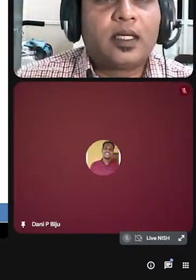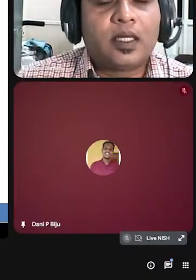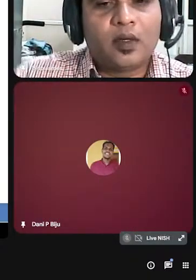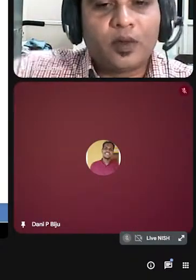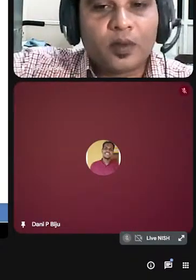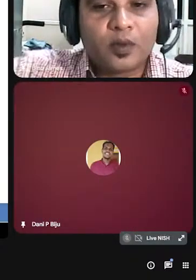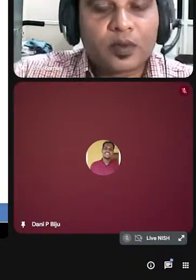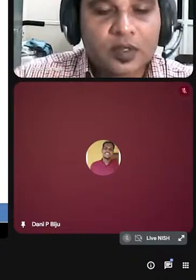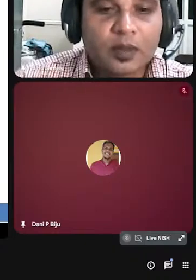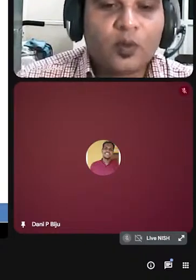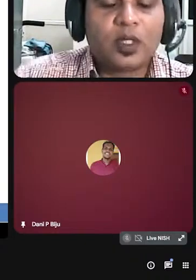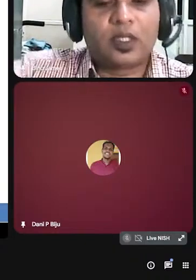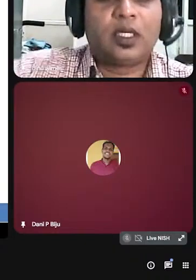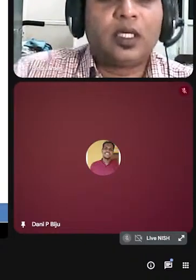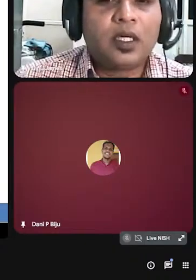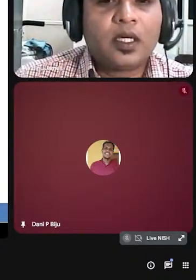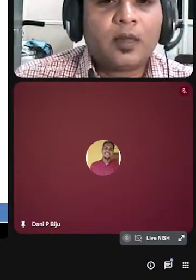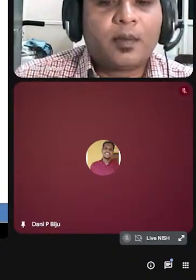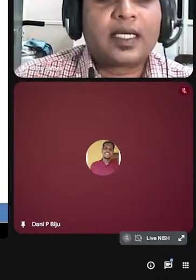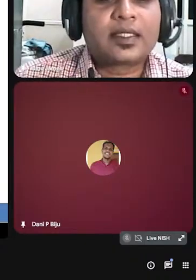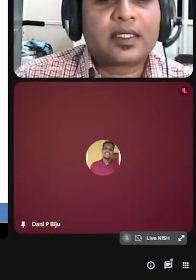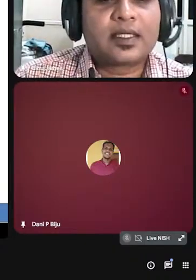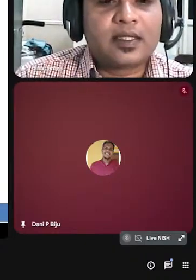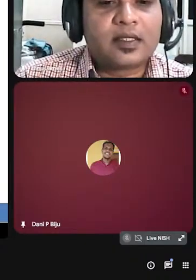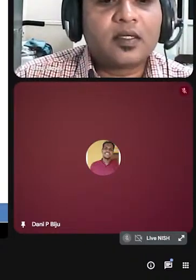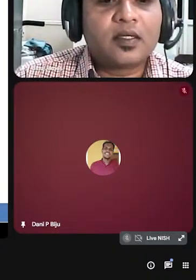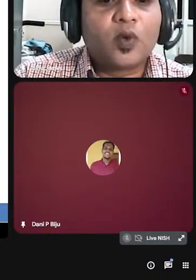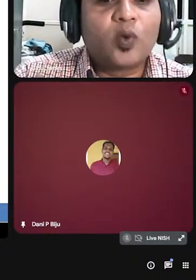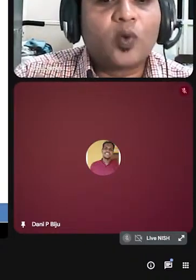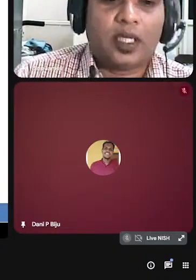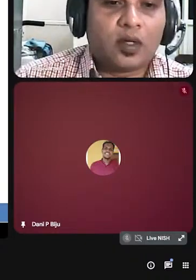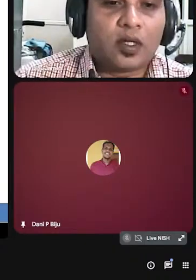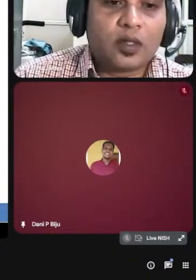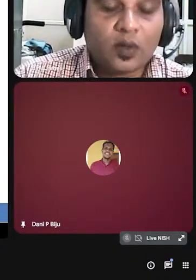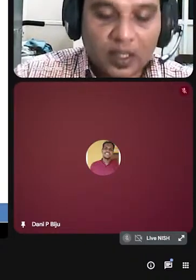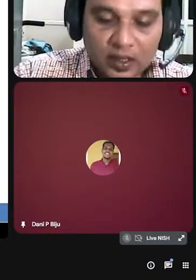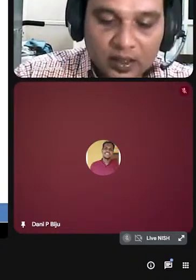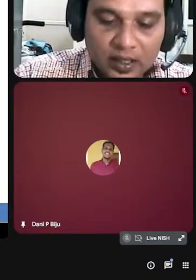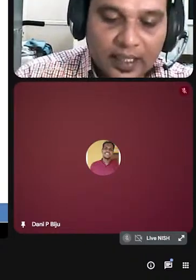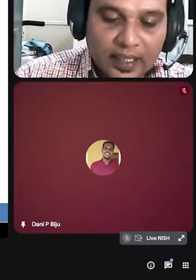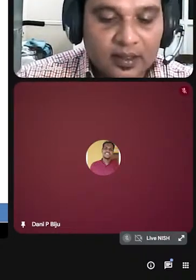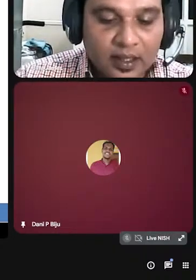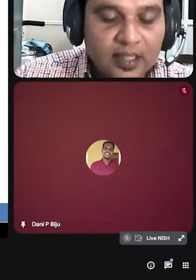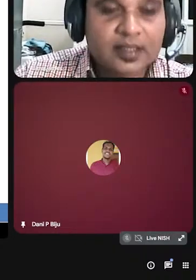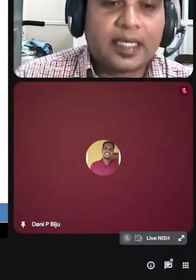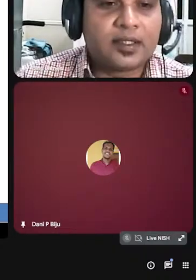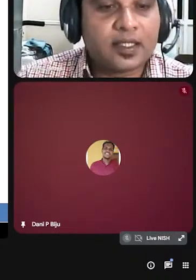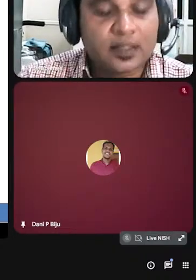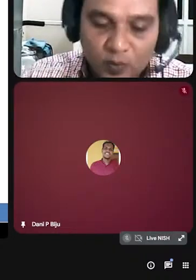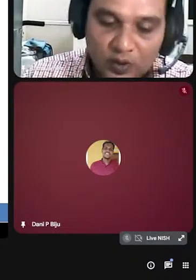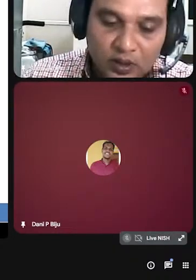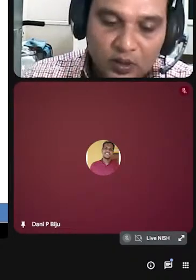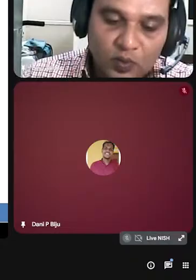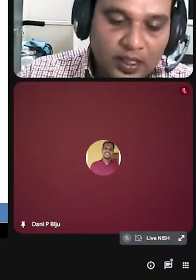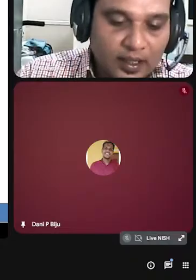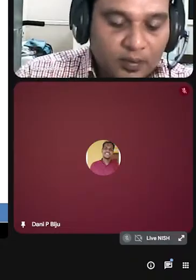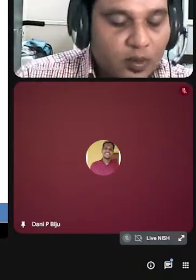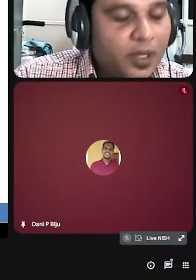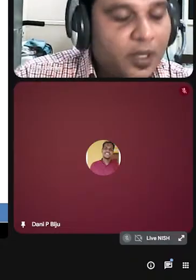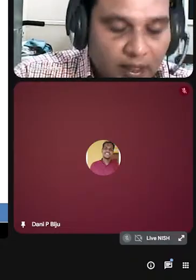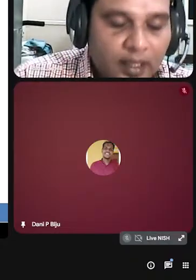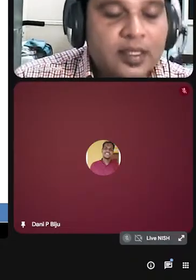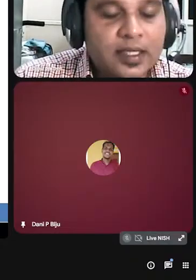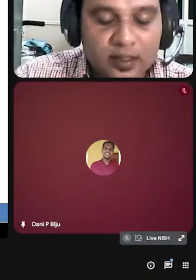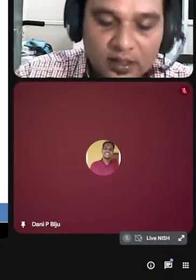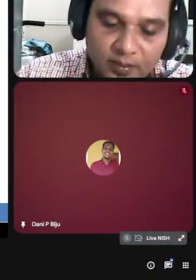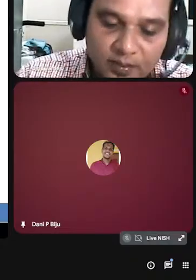എന്ന് പറയുന്ന ഒരു സമൂഹത്തിന് പാർക്കിൻസൺസ് ഡിസീസ് കൂടുതലുണ്ട്. അതുകൊണ്ടാണ് കേരളത്തിന്റെ സ്റ്റാറ്റിസ്റ്റിക്സ് പോകുന്നത്